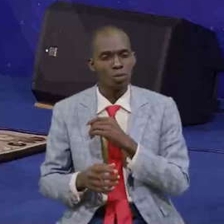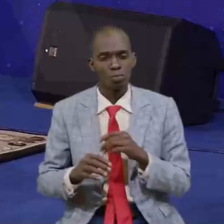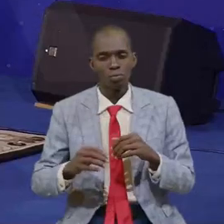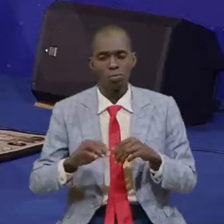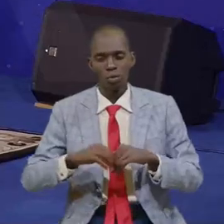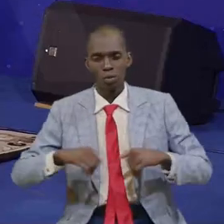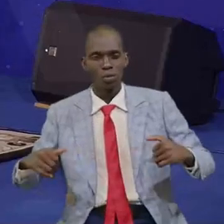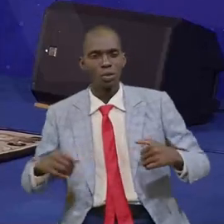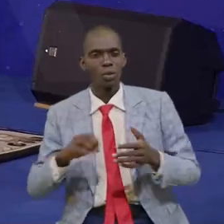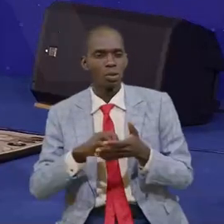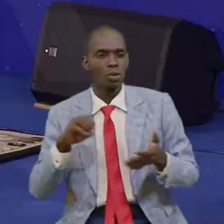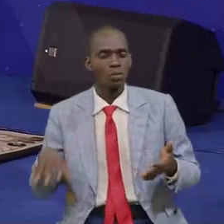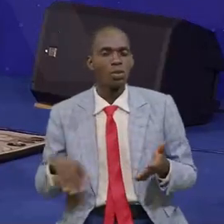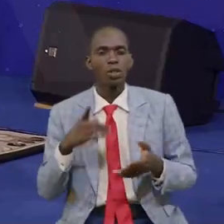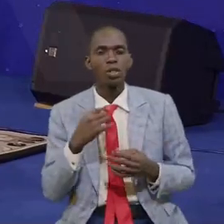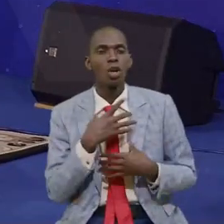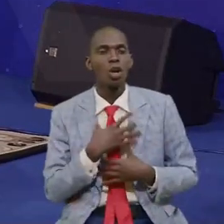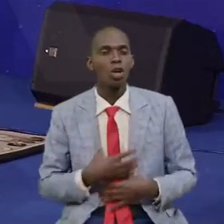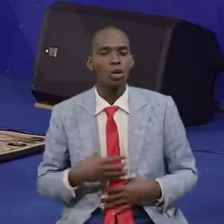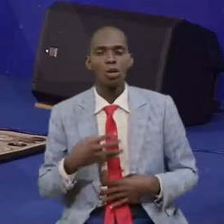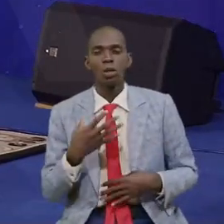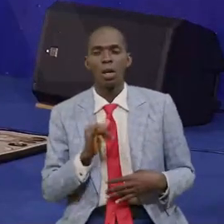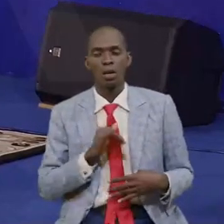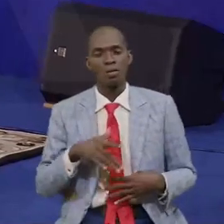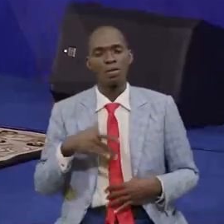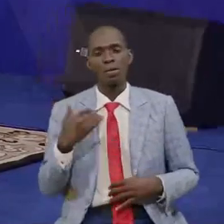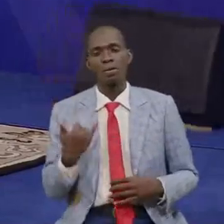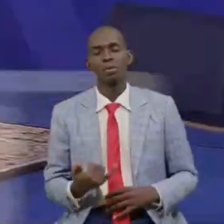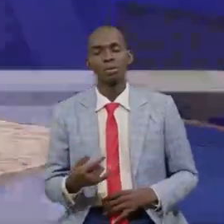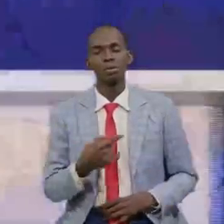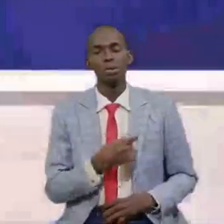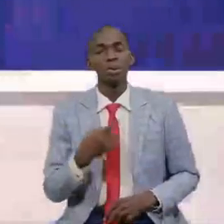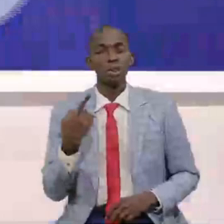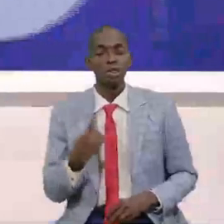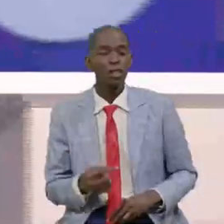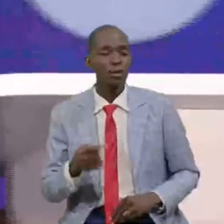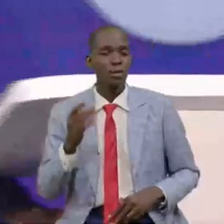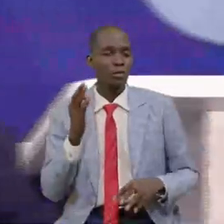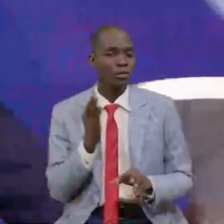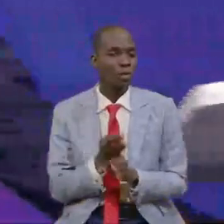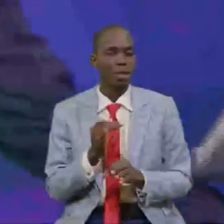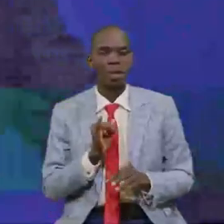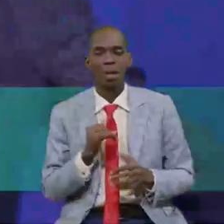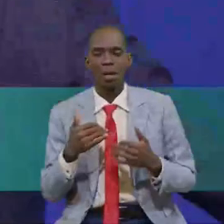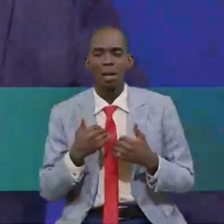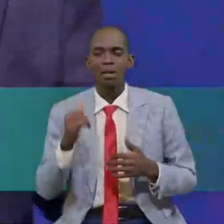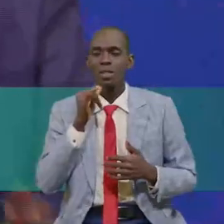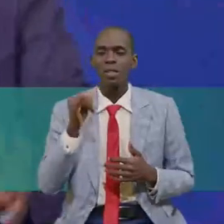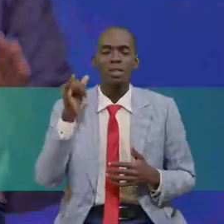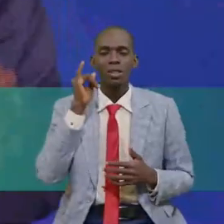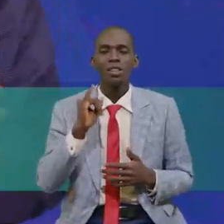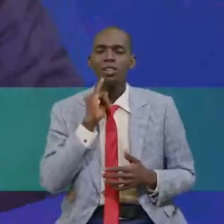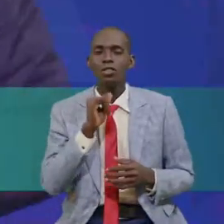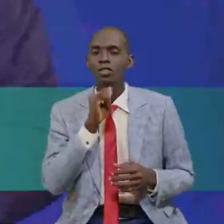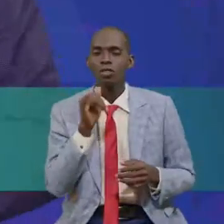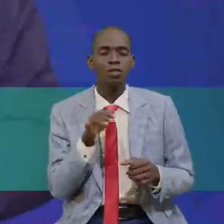calmer la faim que je sens aujourd'hui. La foi que j'ai eue hier n'est pas